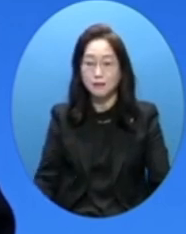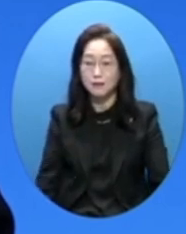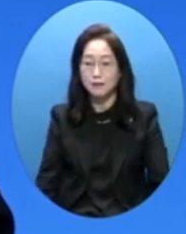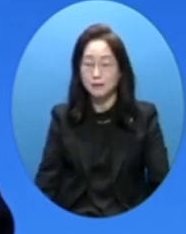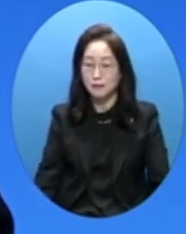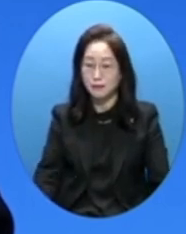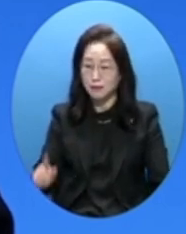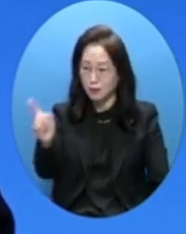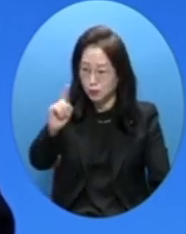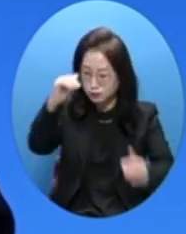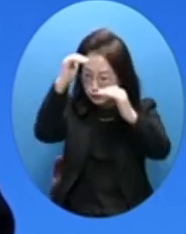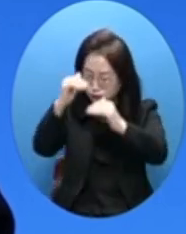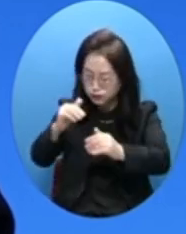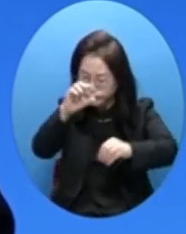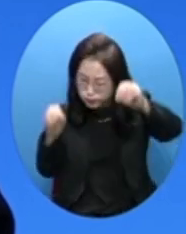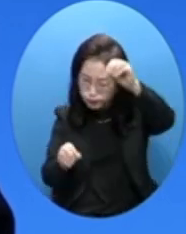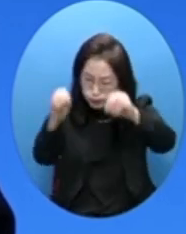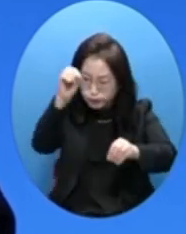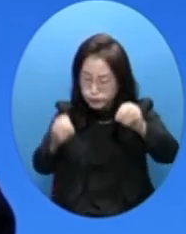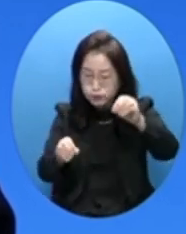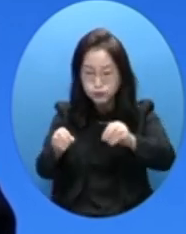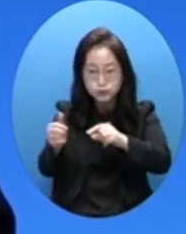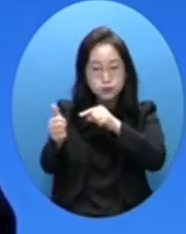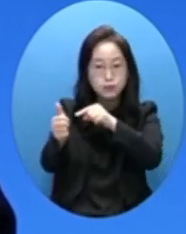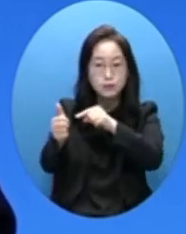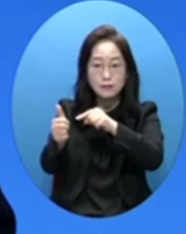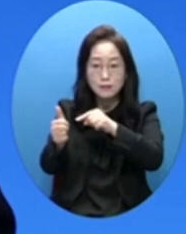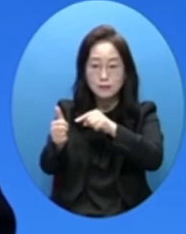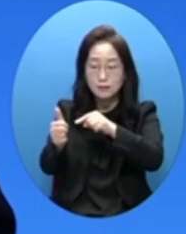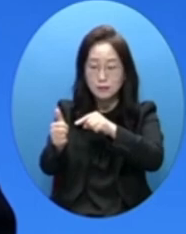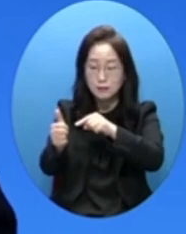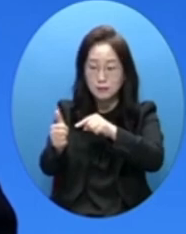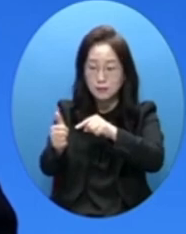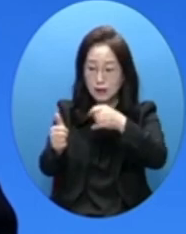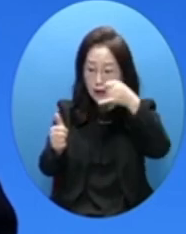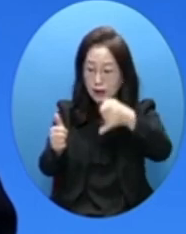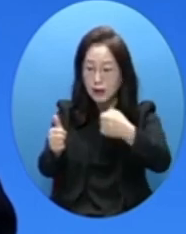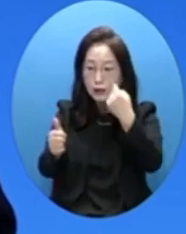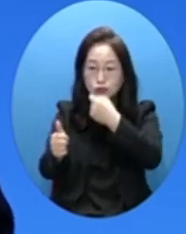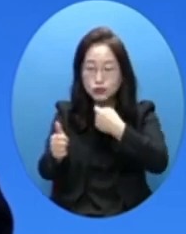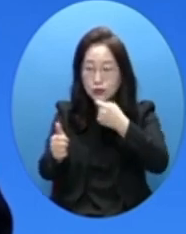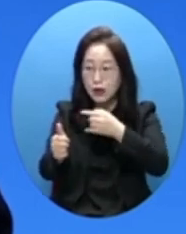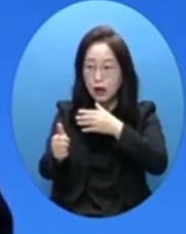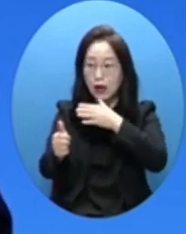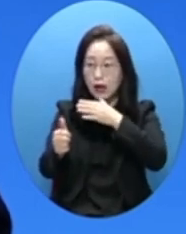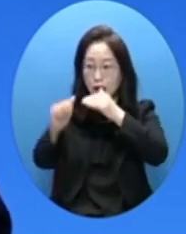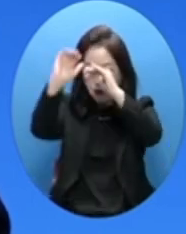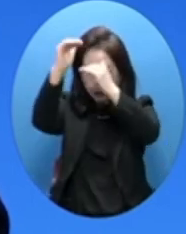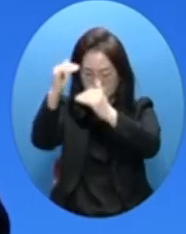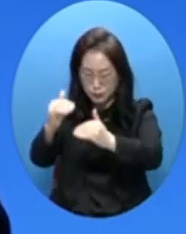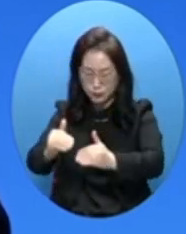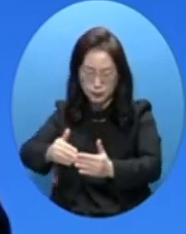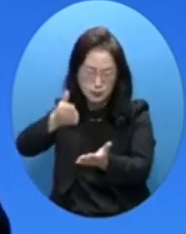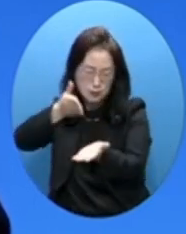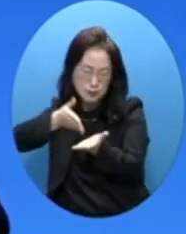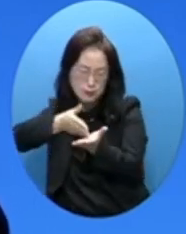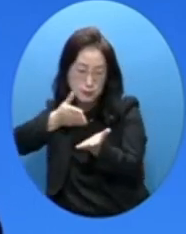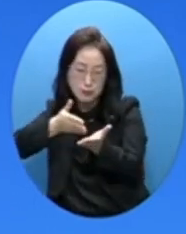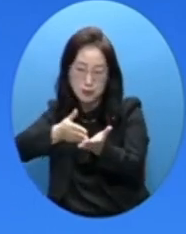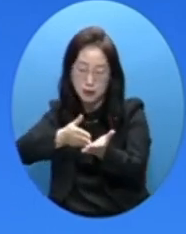무엇 하나 잘 모르는 그런 사람으로 생각했다가 논리정연하게 담대하게 말씀 전하는 것을